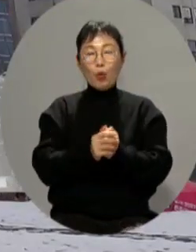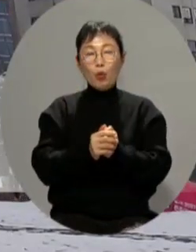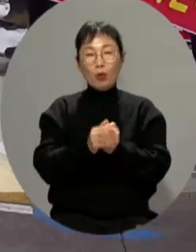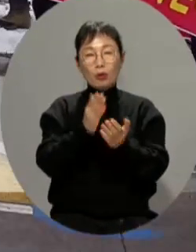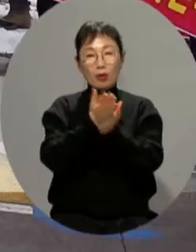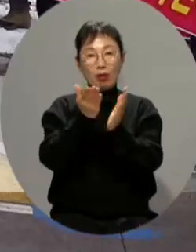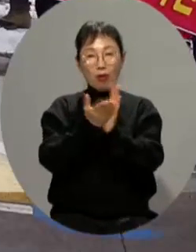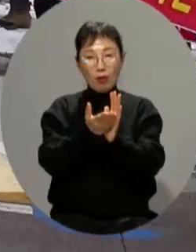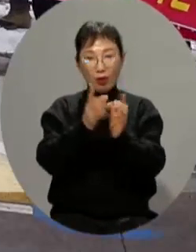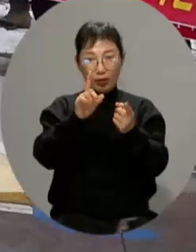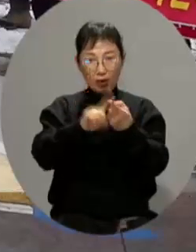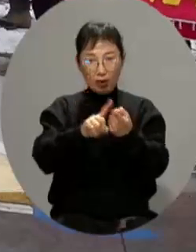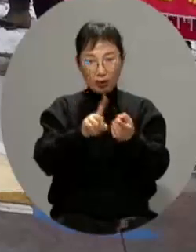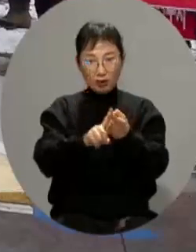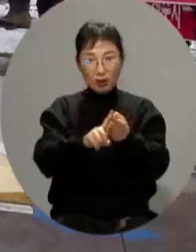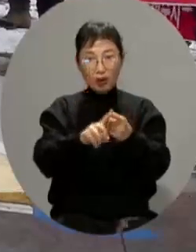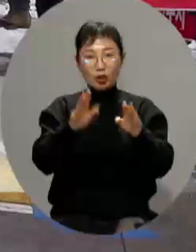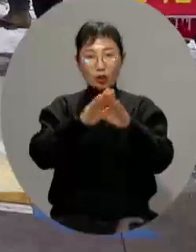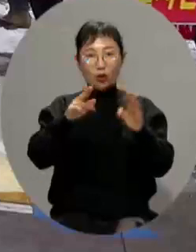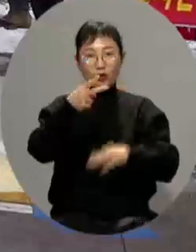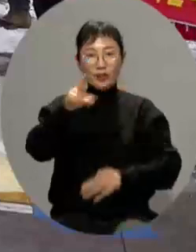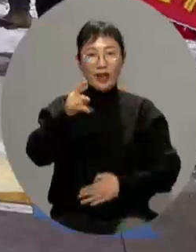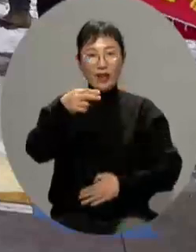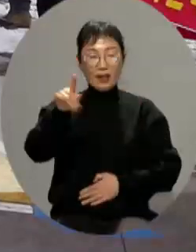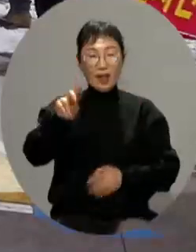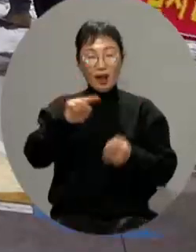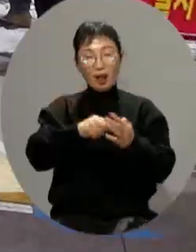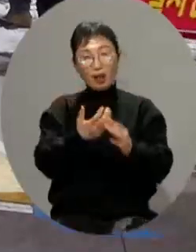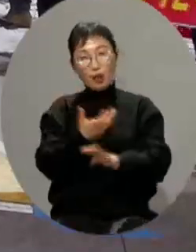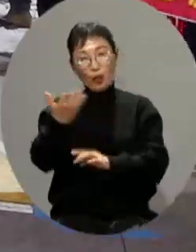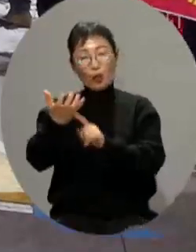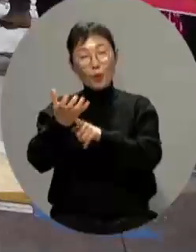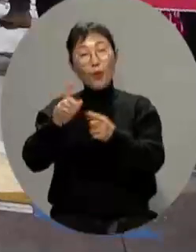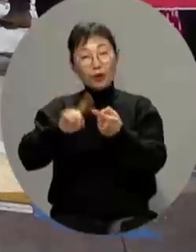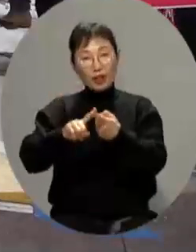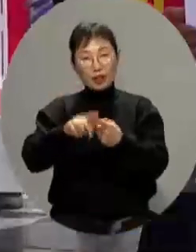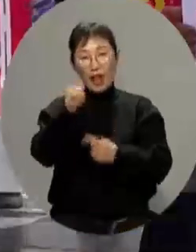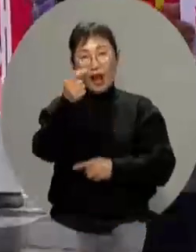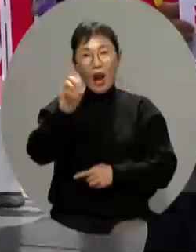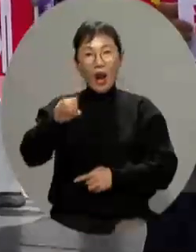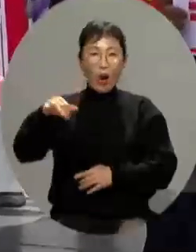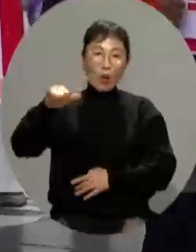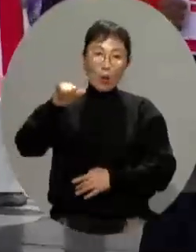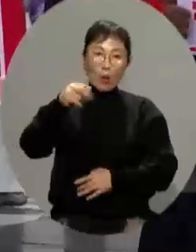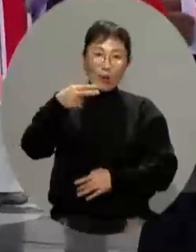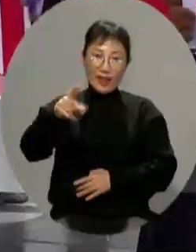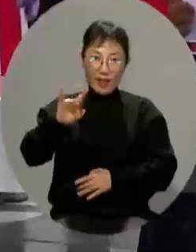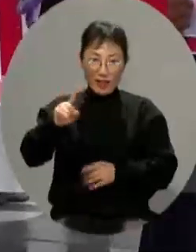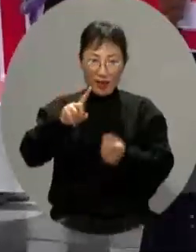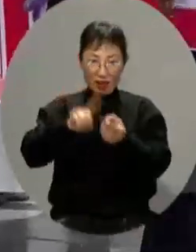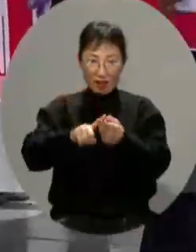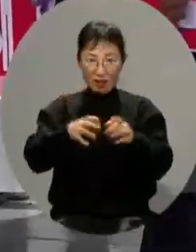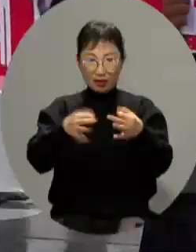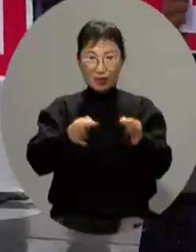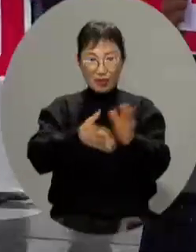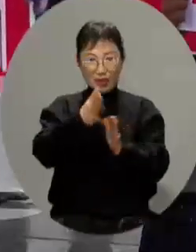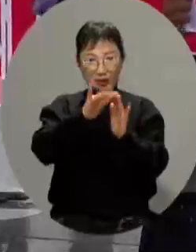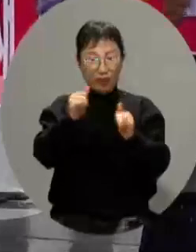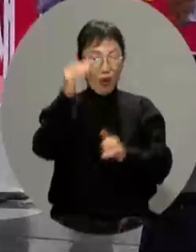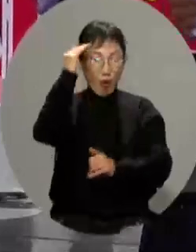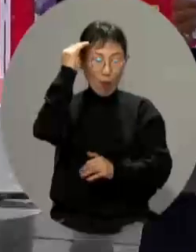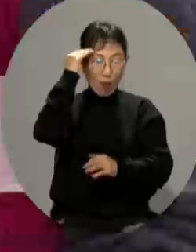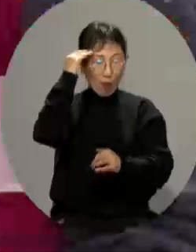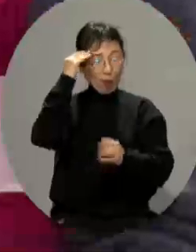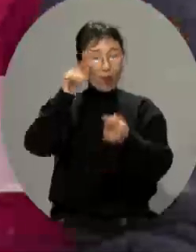김재 비대위는 전주대대를 도도동으로 이전하는 것은 항공대대로 고통받는 인근 김재 시민의 희생을